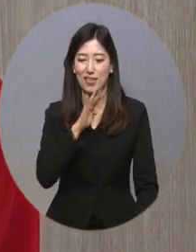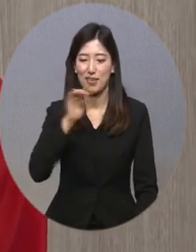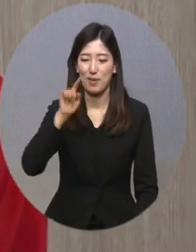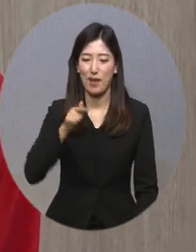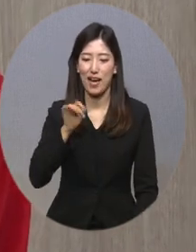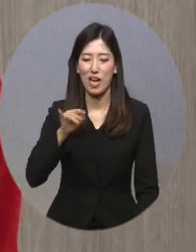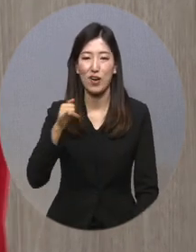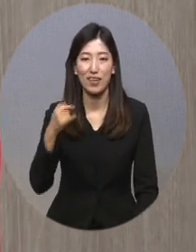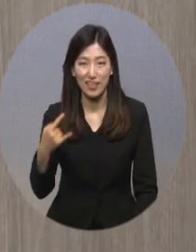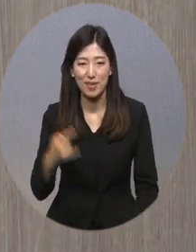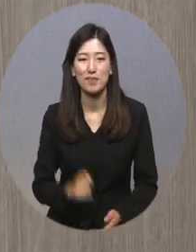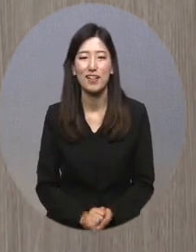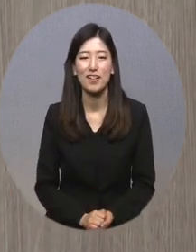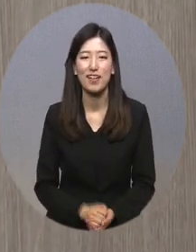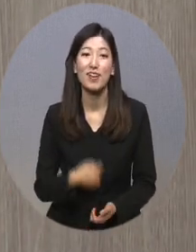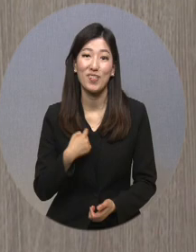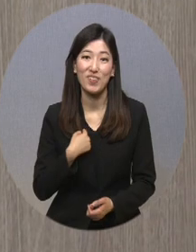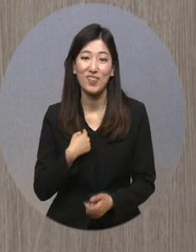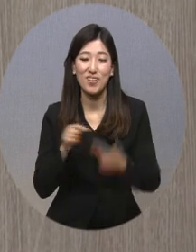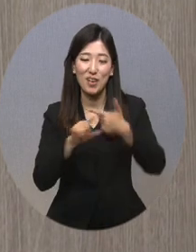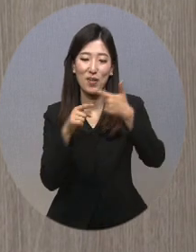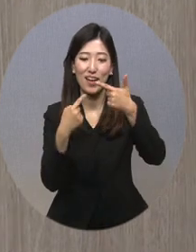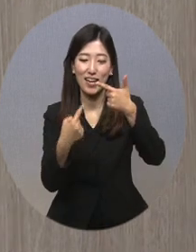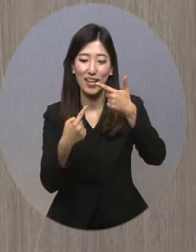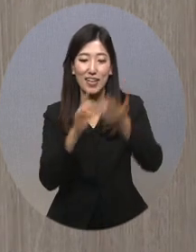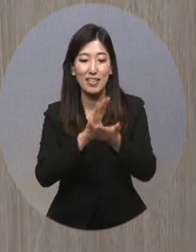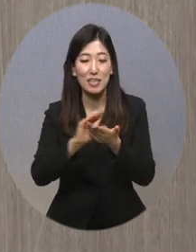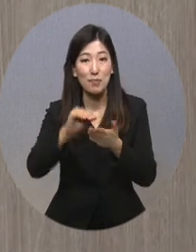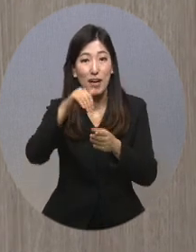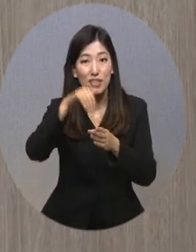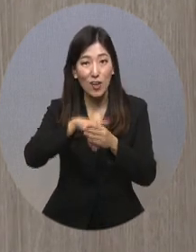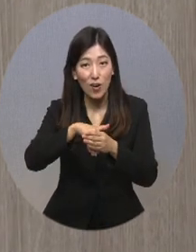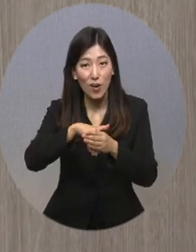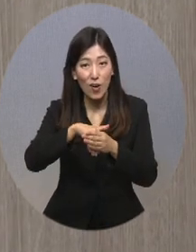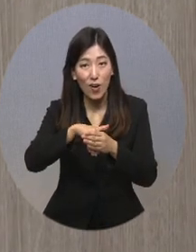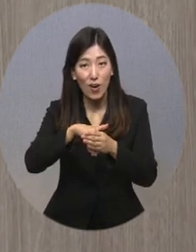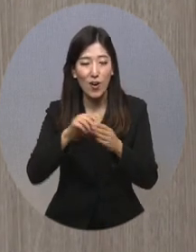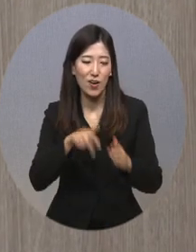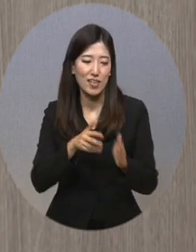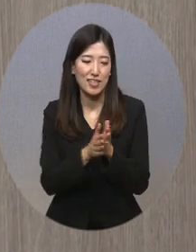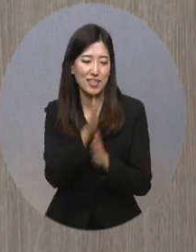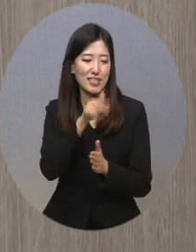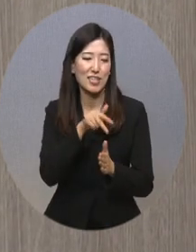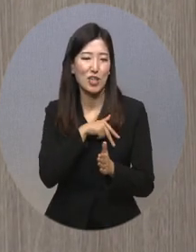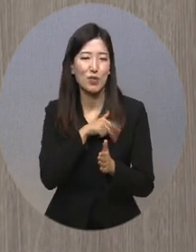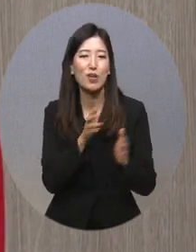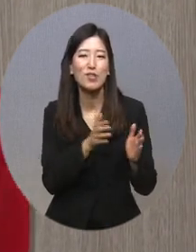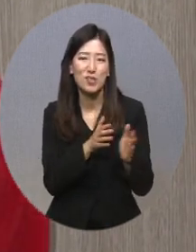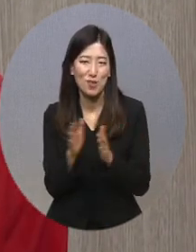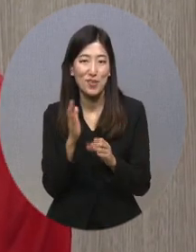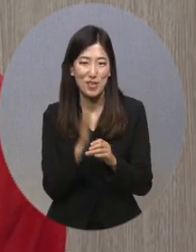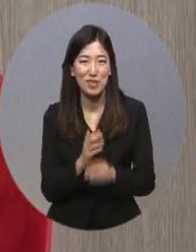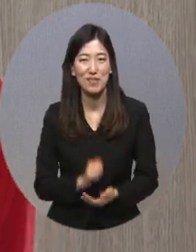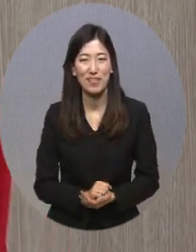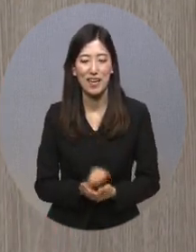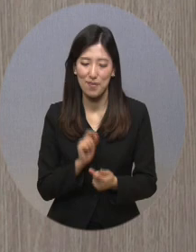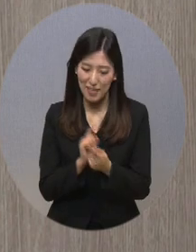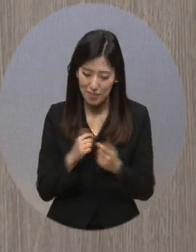개인적으로는 이번 6월 1일 지방선거에서 시의원을 준비하고 있는 박영희입니다. 반갑습니다.